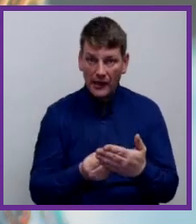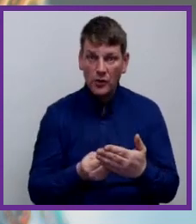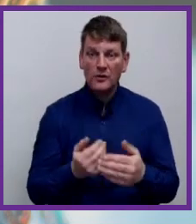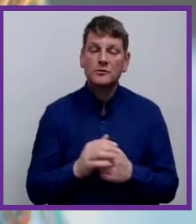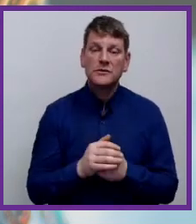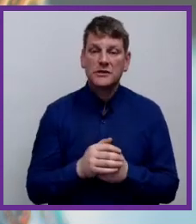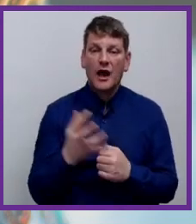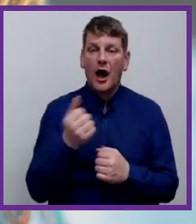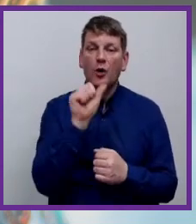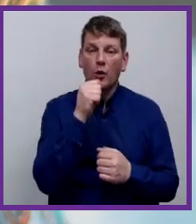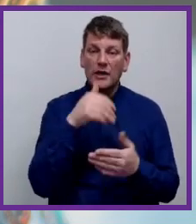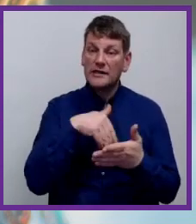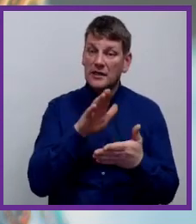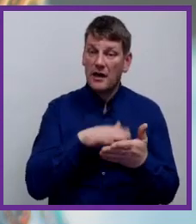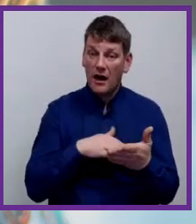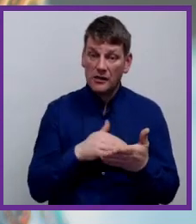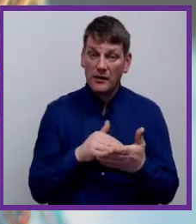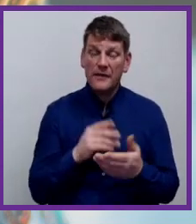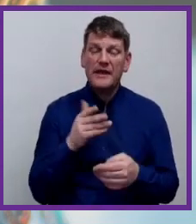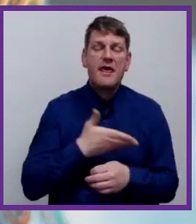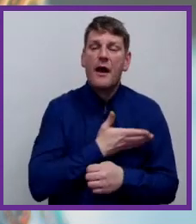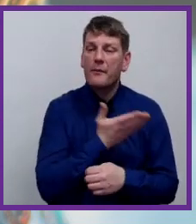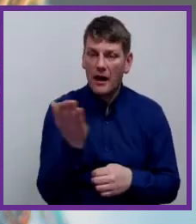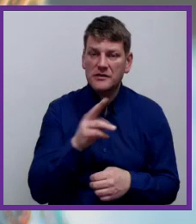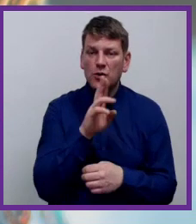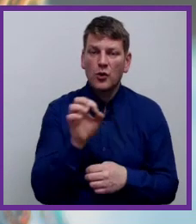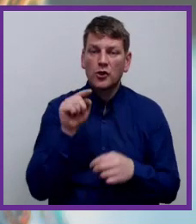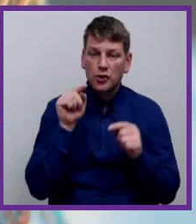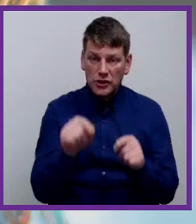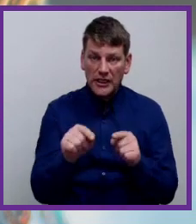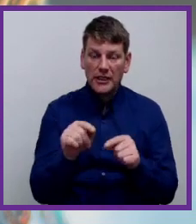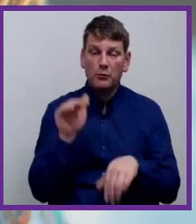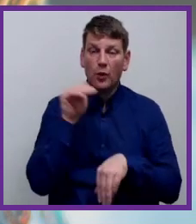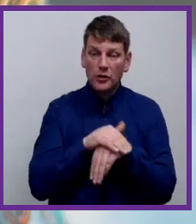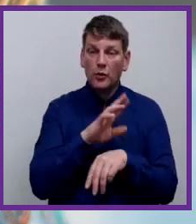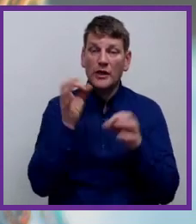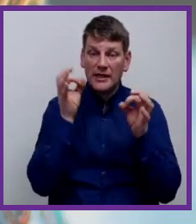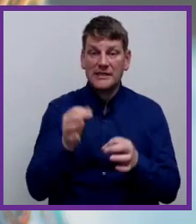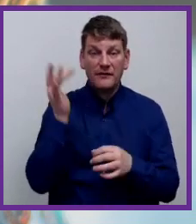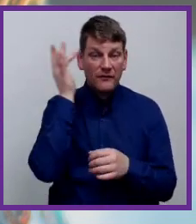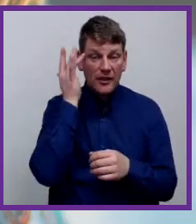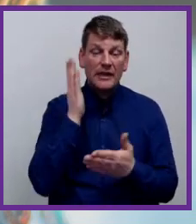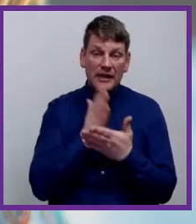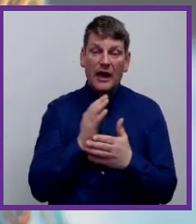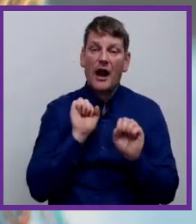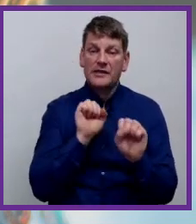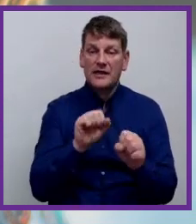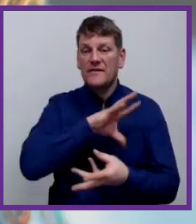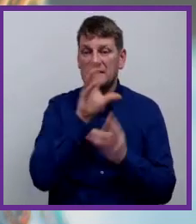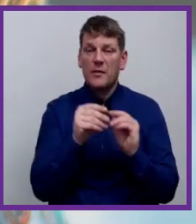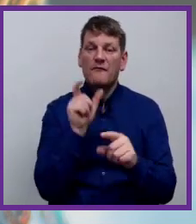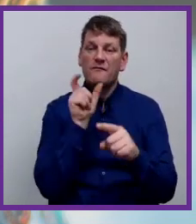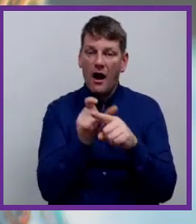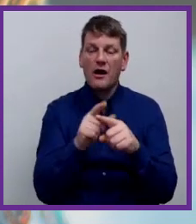ar ūdenskrāsām, tad jebkas no šī būtībā no tiesību viedokļa tiek aizsargāts vispārējās vārdu